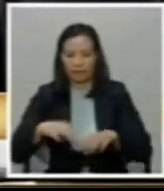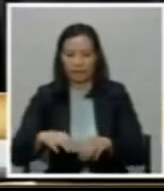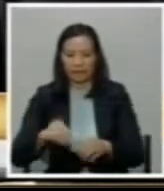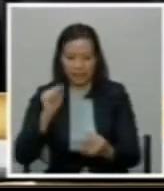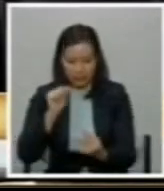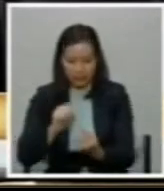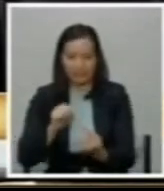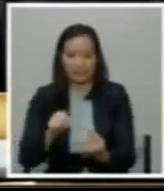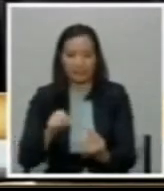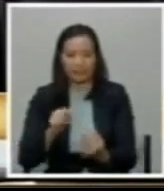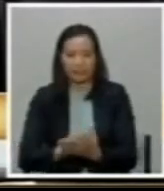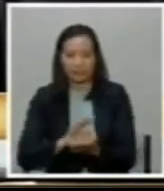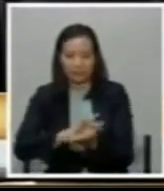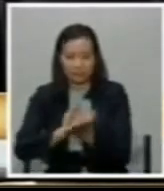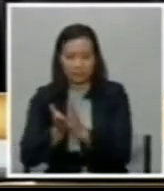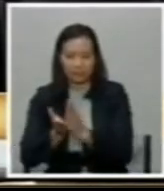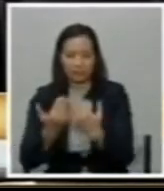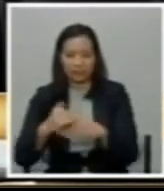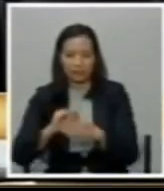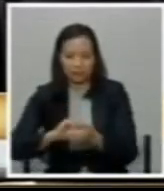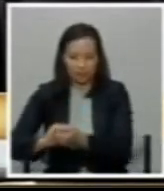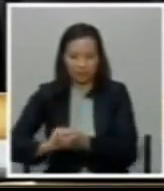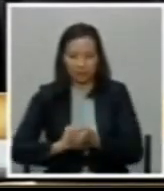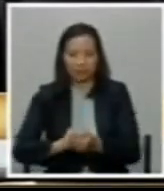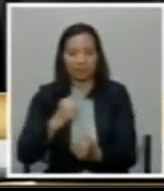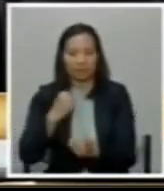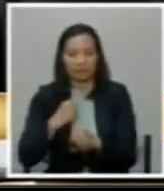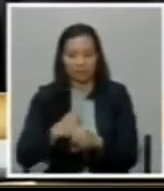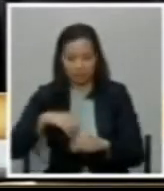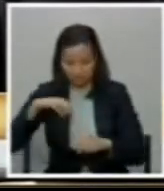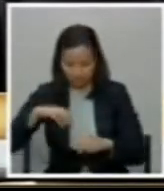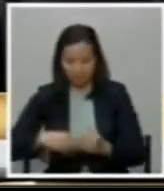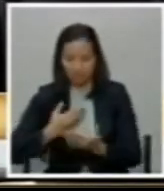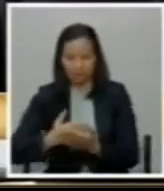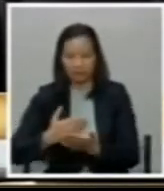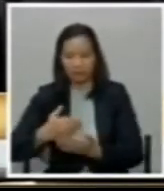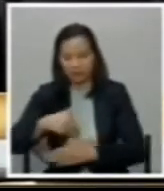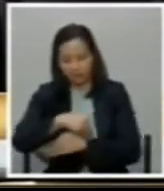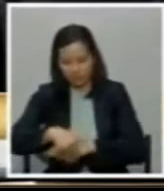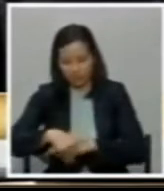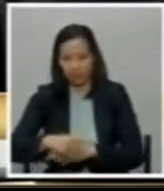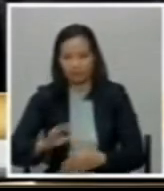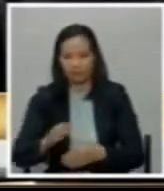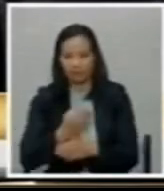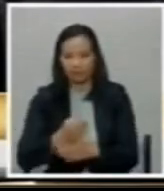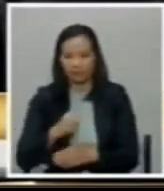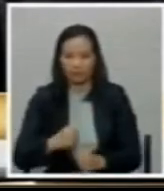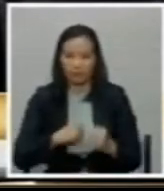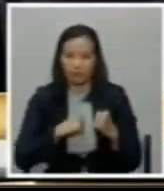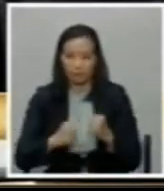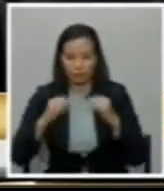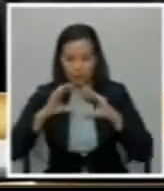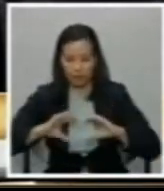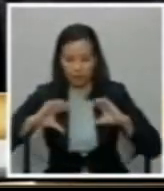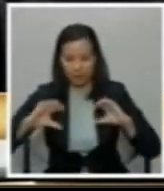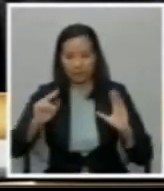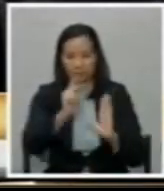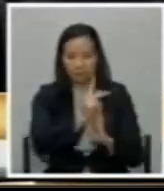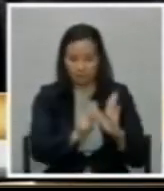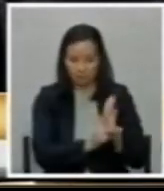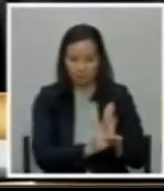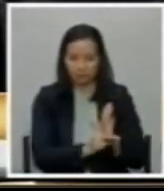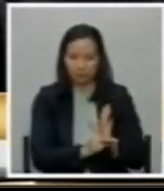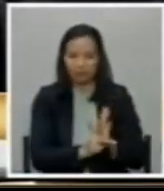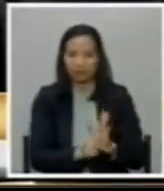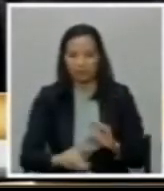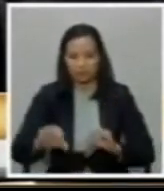าบูรณาการร่วมกันนะครับทุกวันนี้กลายเป็นว่ารัฐบาลพยายามจะออกกฎหมายส